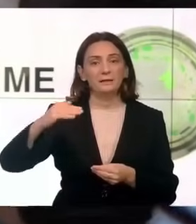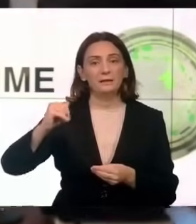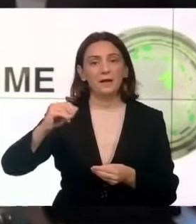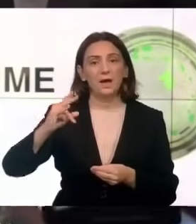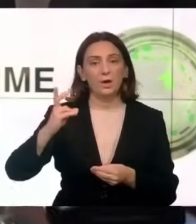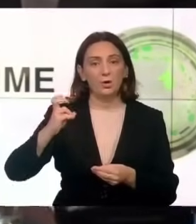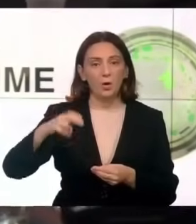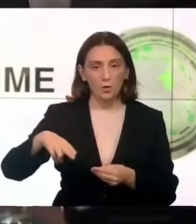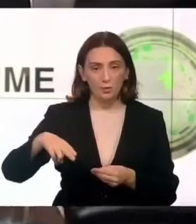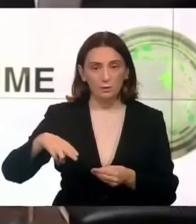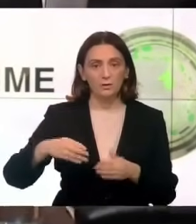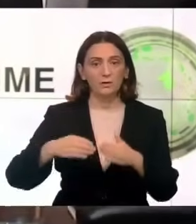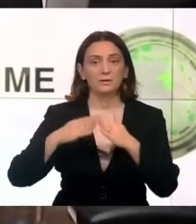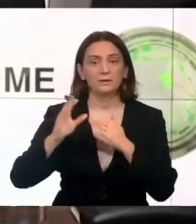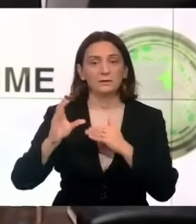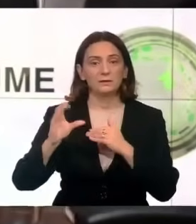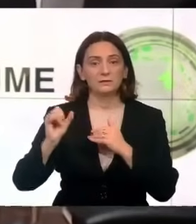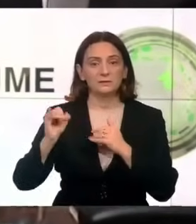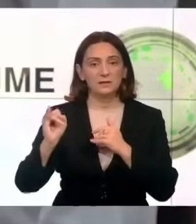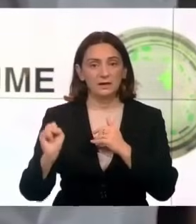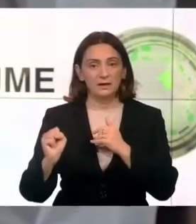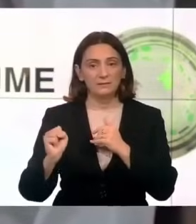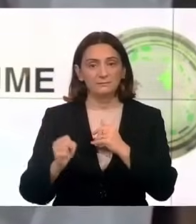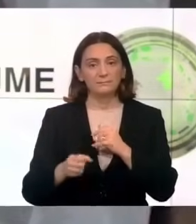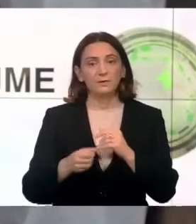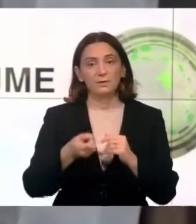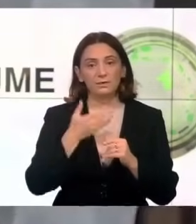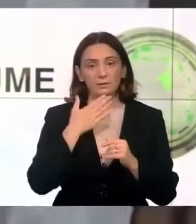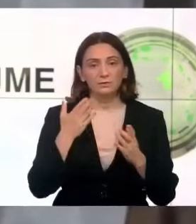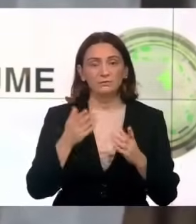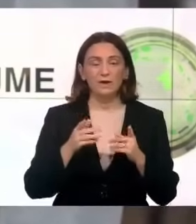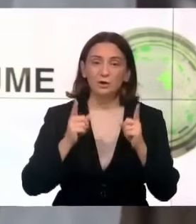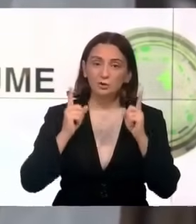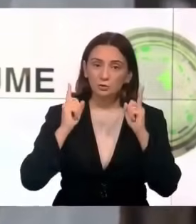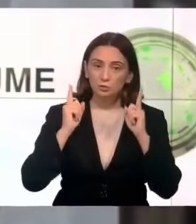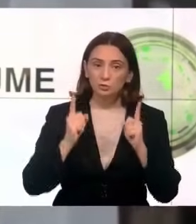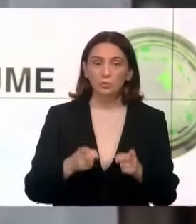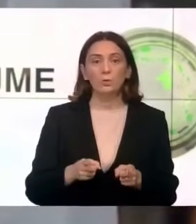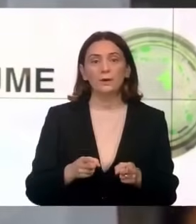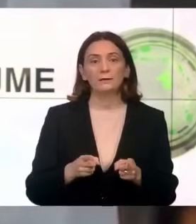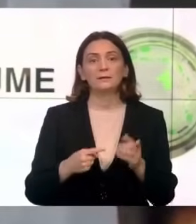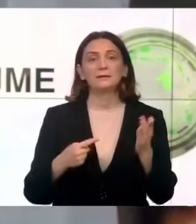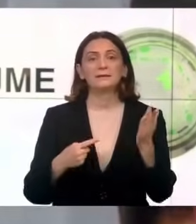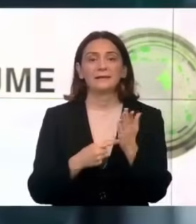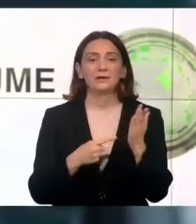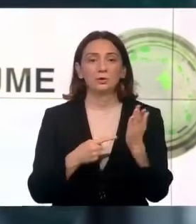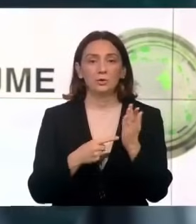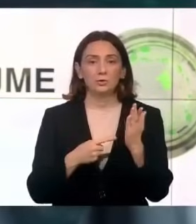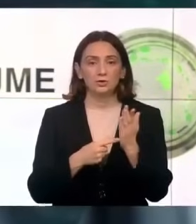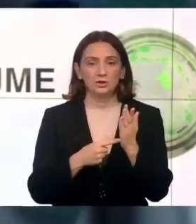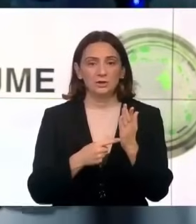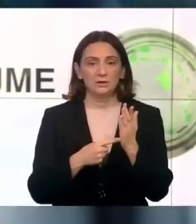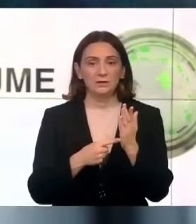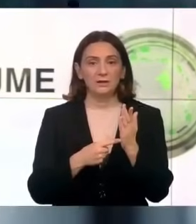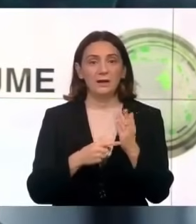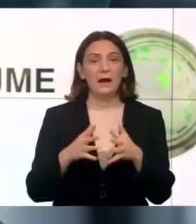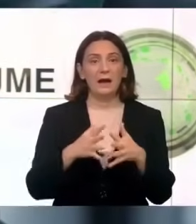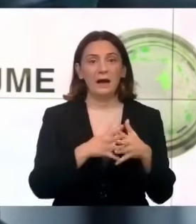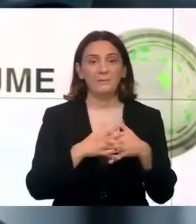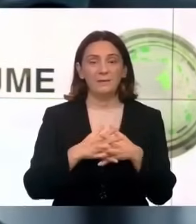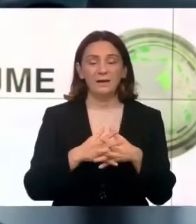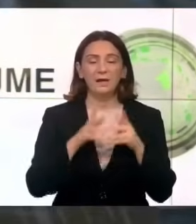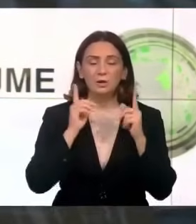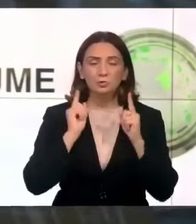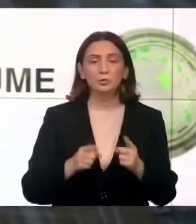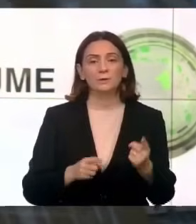presidenti amerikan Joe Biden e kthen AI-n në çështje që i përket sigurisë kombëtare. Qëllimi i një lëvizje të tillë është që SBA-ja të